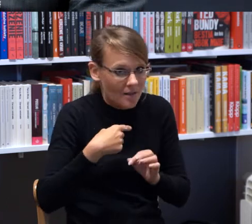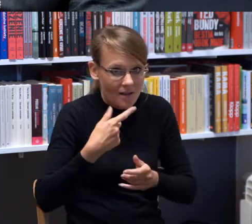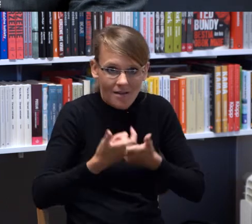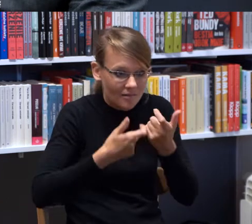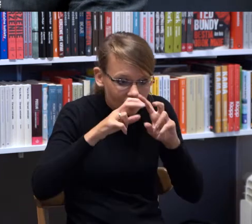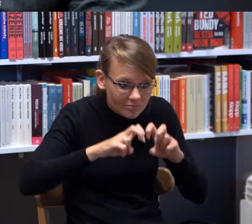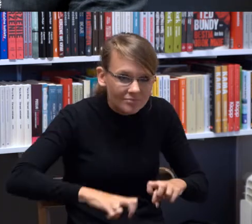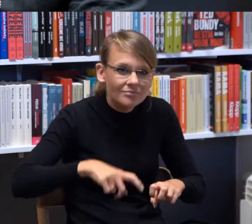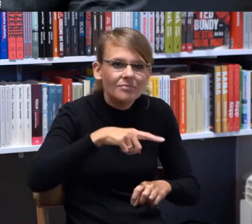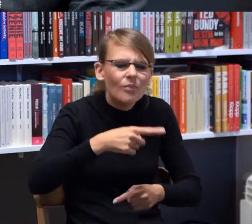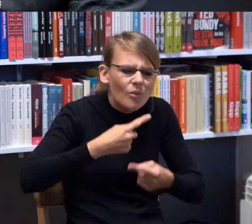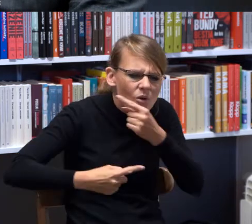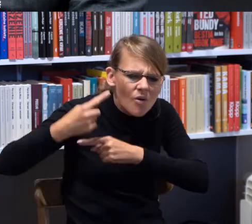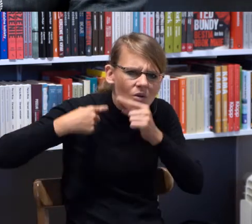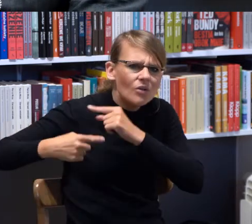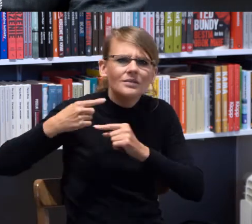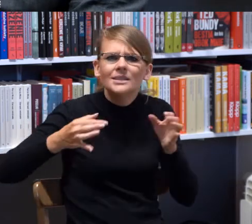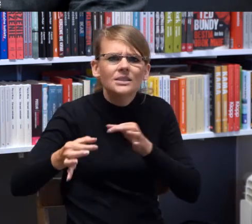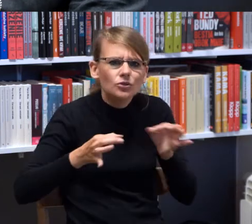tę genealogię, w tę taką wielką historię, to bym w ogóle pewnie